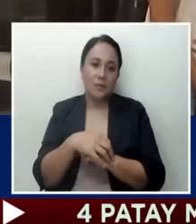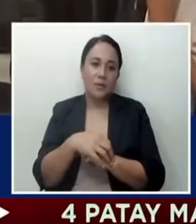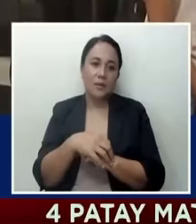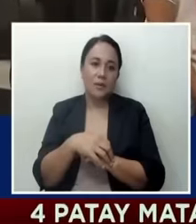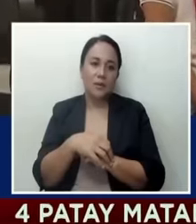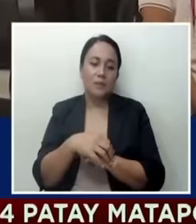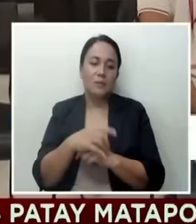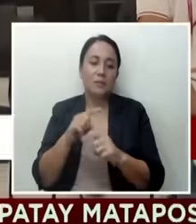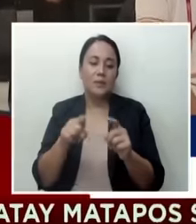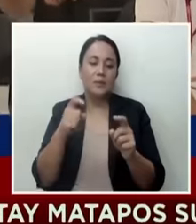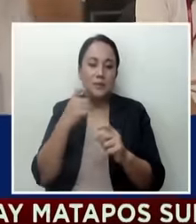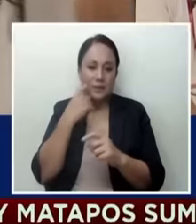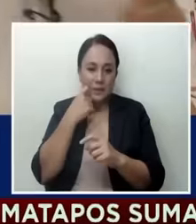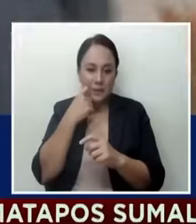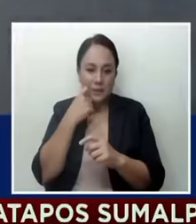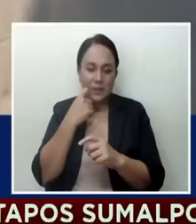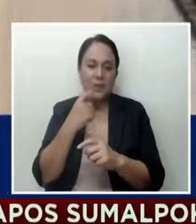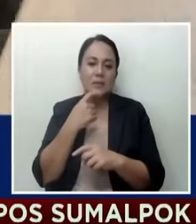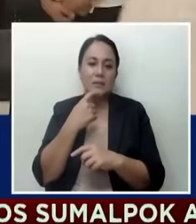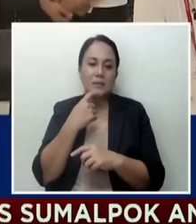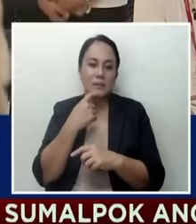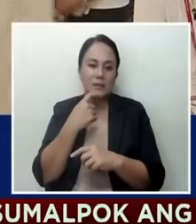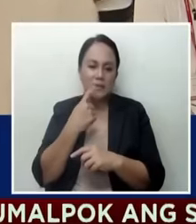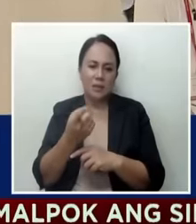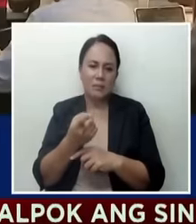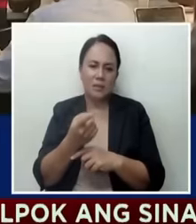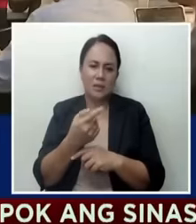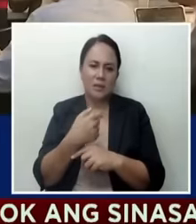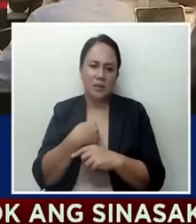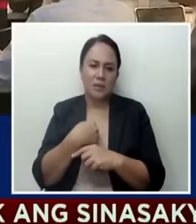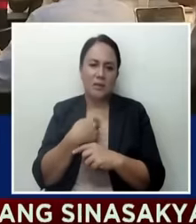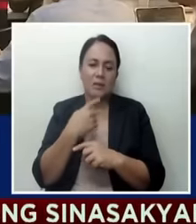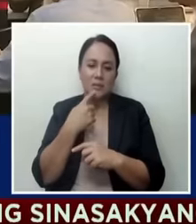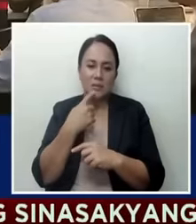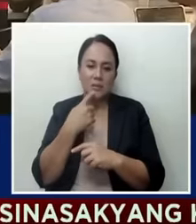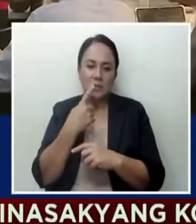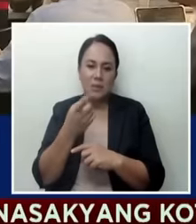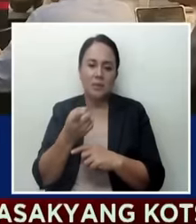Pero kanina, pinabulaanan niya ang mga alegasyon